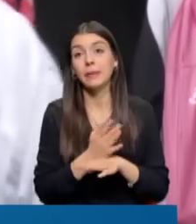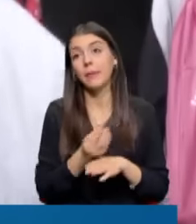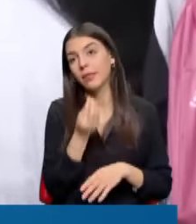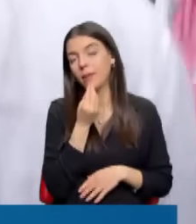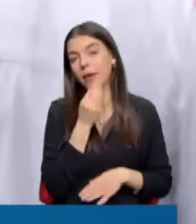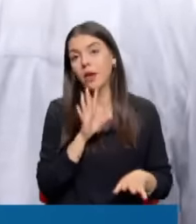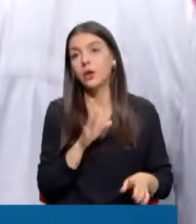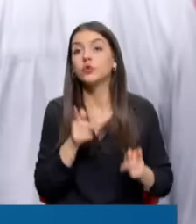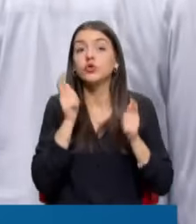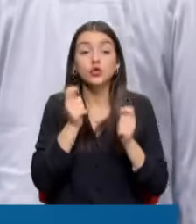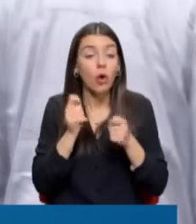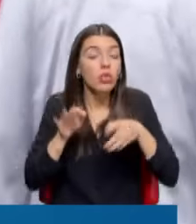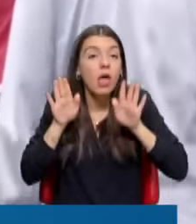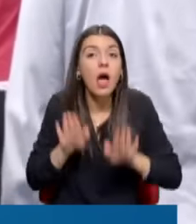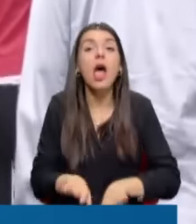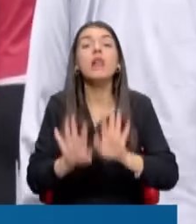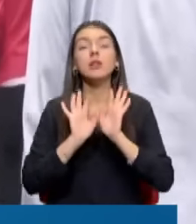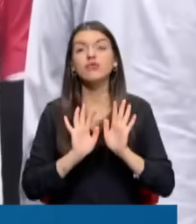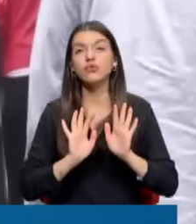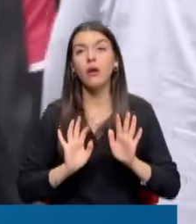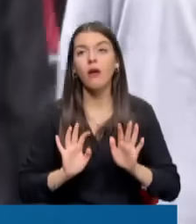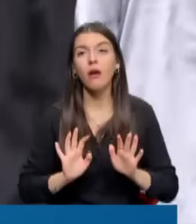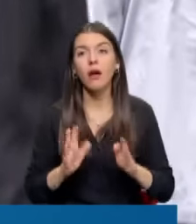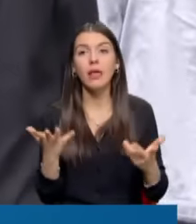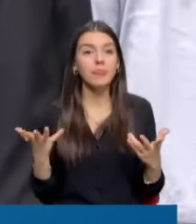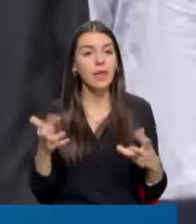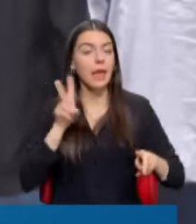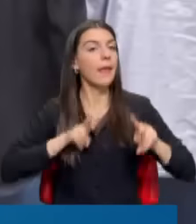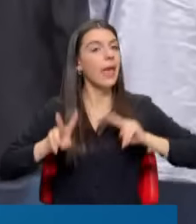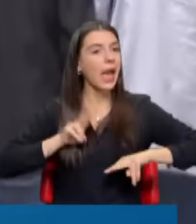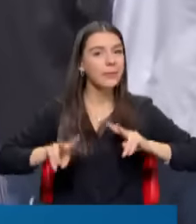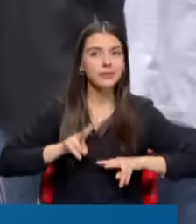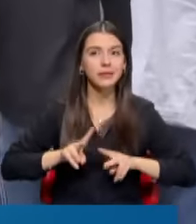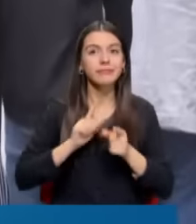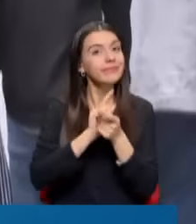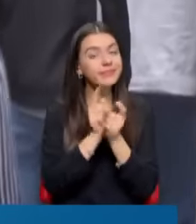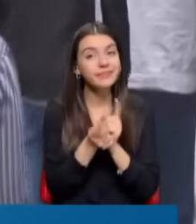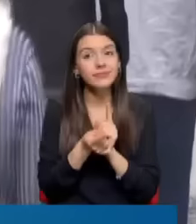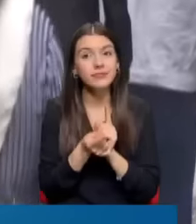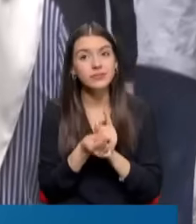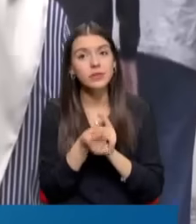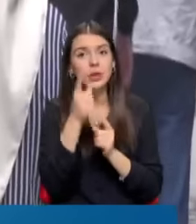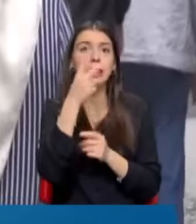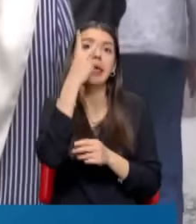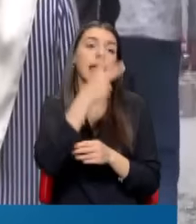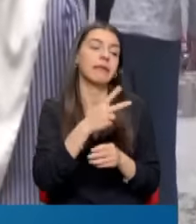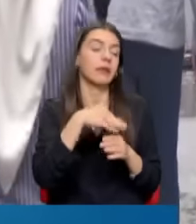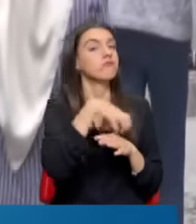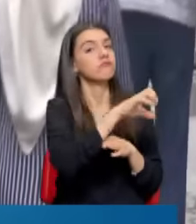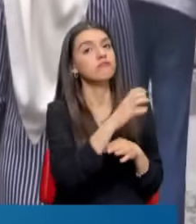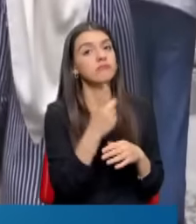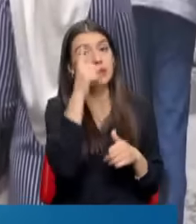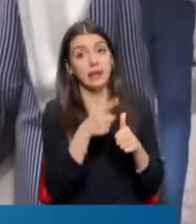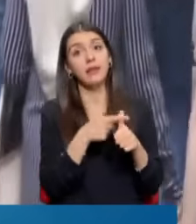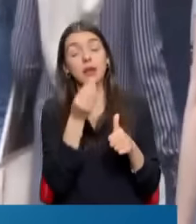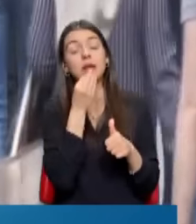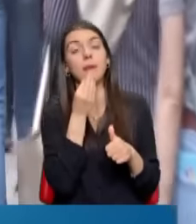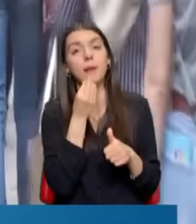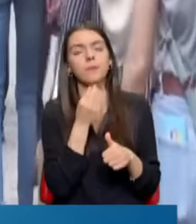zararı kalmadıkça ne bileyim işte kıyafet, giyim vesaire. Bunlar ikinci planda.